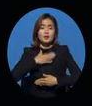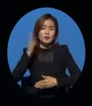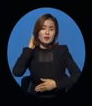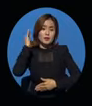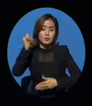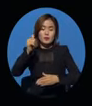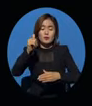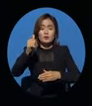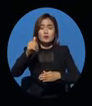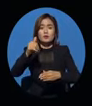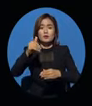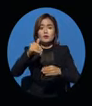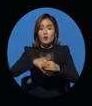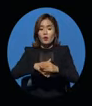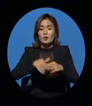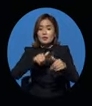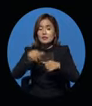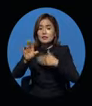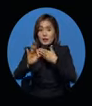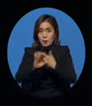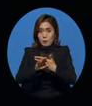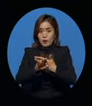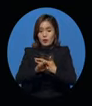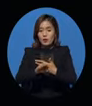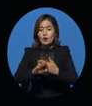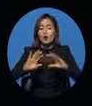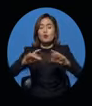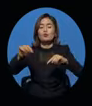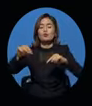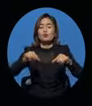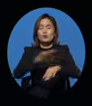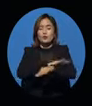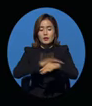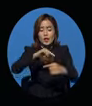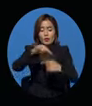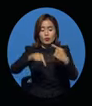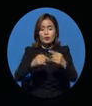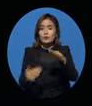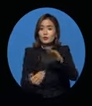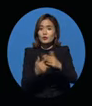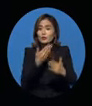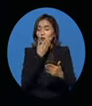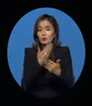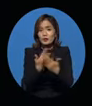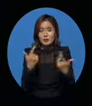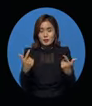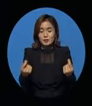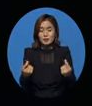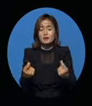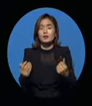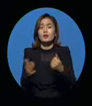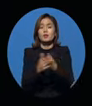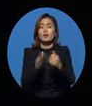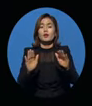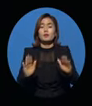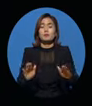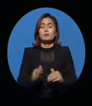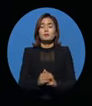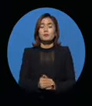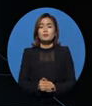승리하면 다니 또 중심이 돼서 국정을 운영 을 이루어 가야 합니다 아 저는 그런 데서 어떤